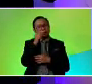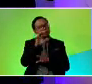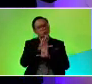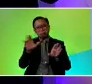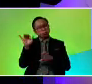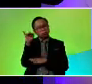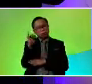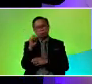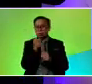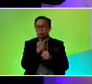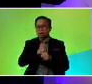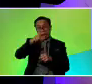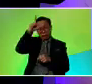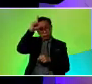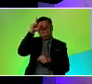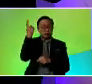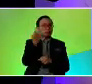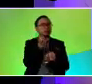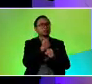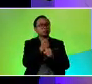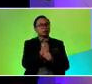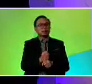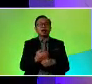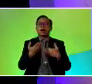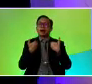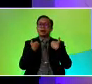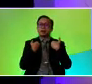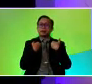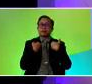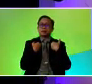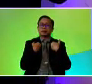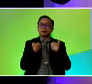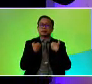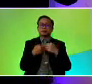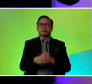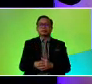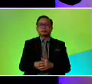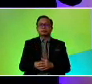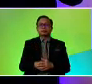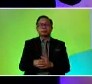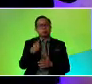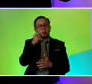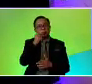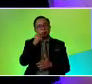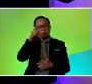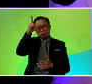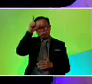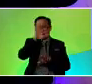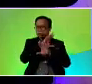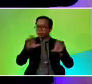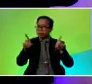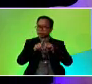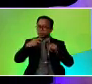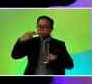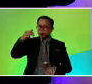lelaki saja Oke dan juga ada yang menyempatkan bahwa perempuan dengan lelaki tidak sama hak